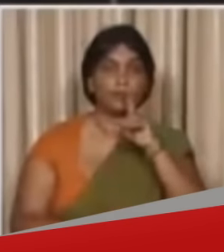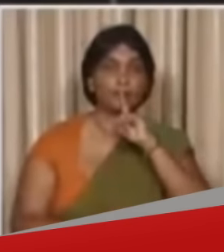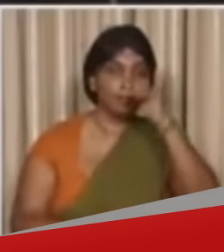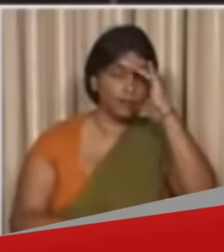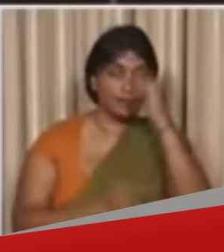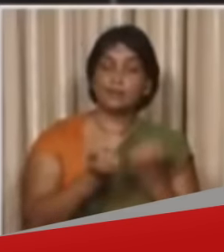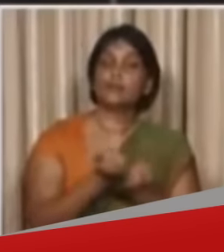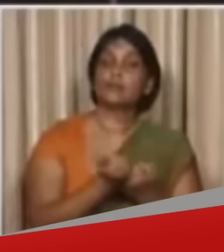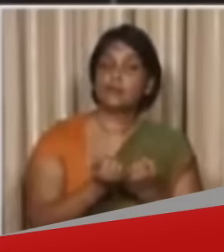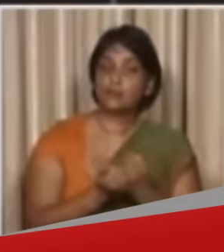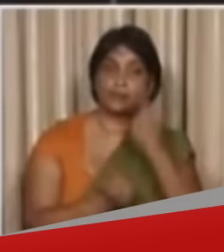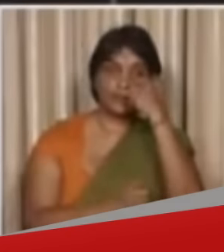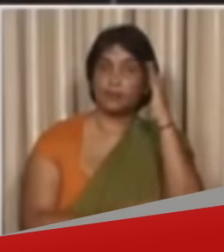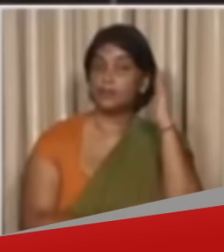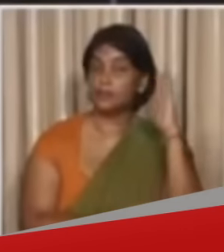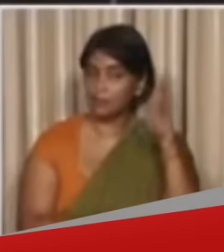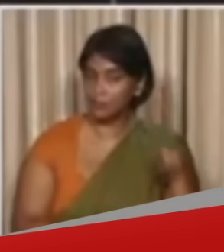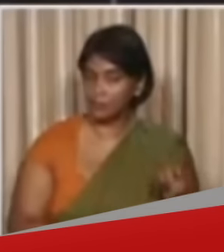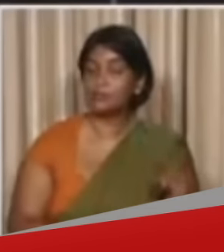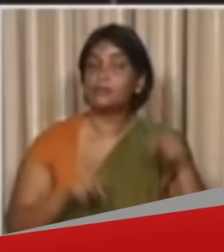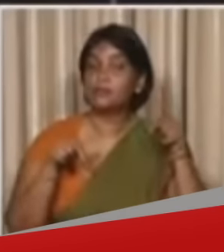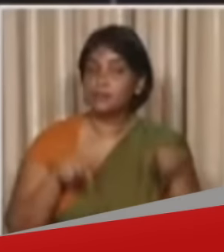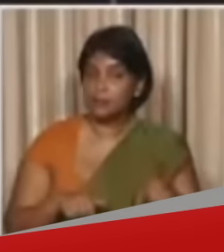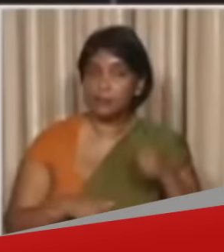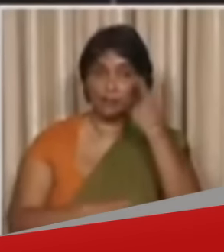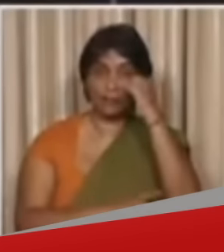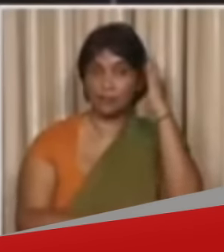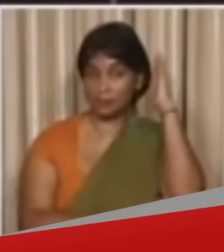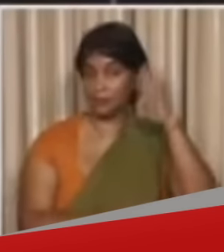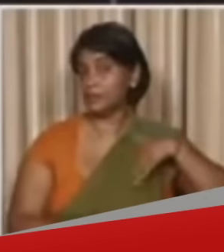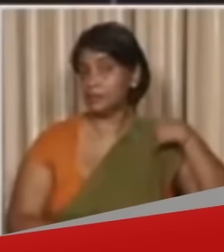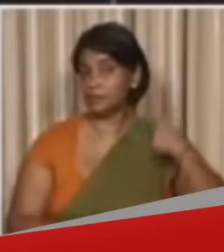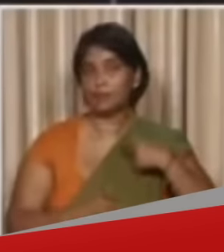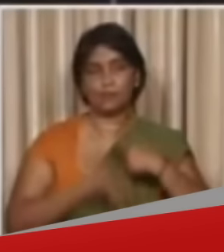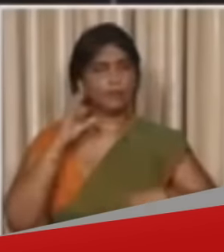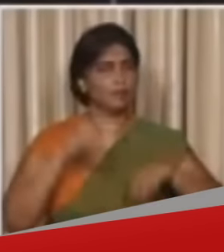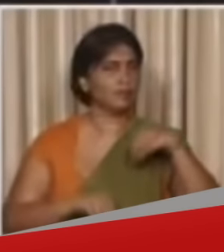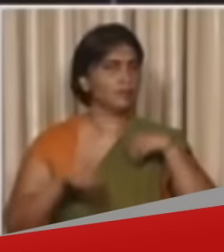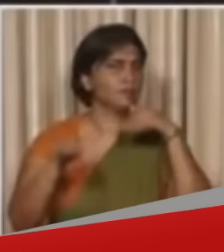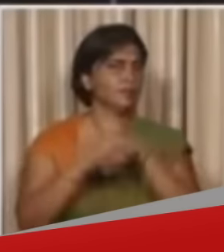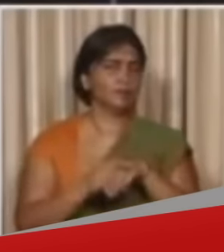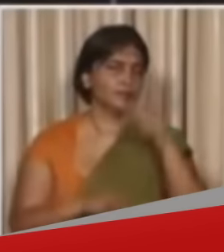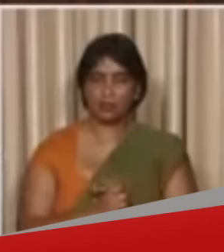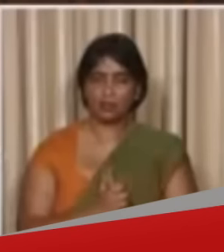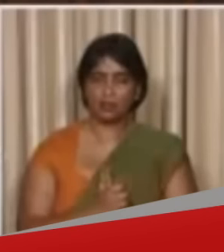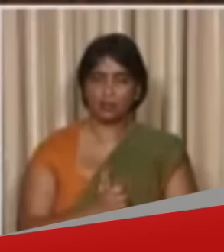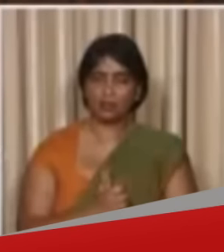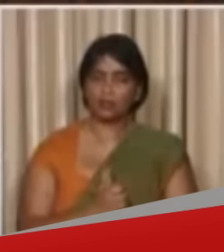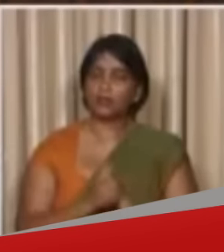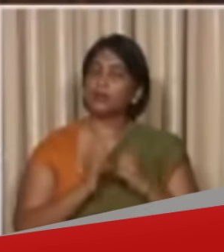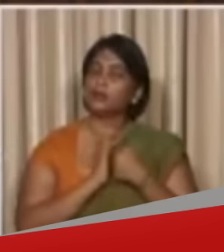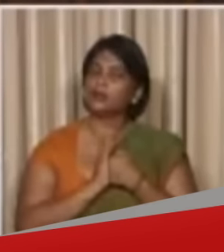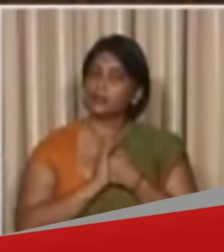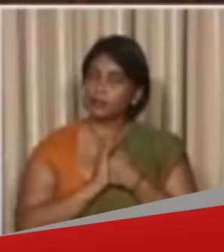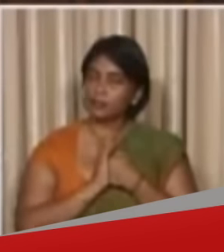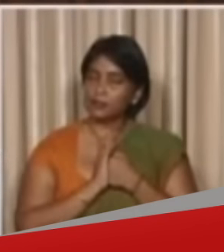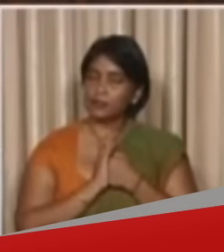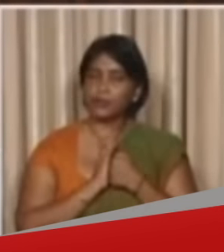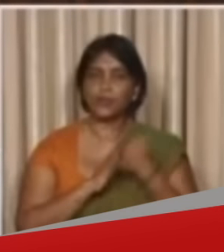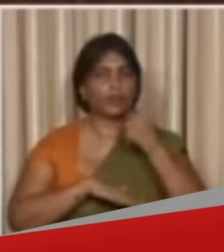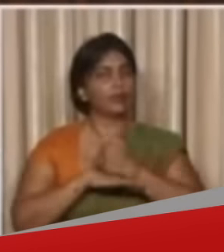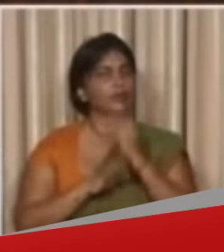දෙන අගරදුගුරුතුමා අද අගරදුගුරුතුමා මේ දේශපාලනී කරණයට එන්න එපයි කියන එක ඉල්ලීම කරනවා. අර